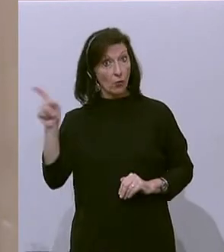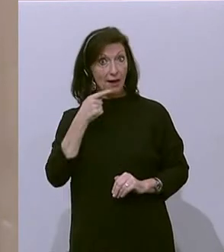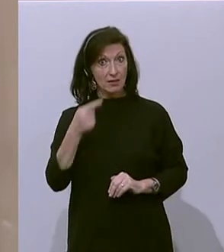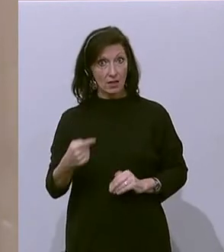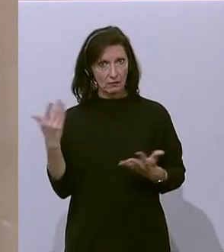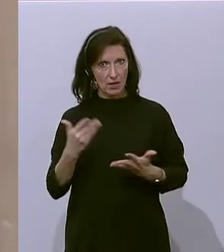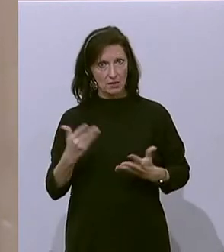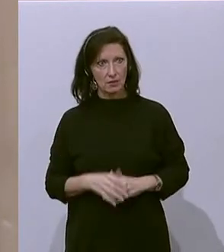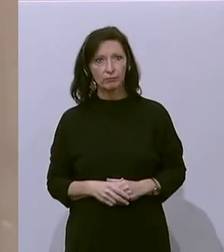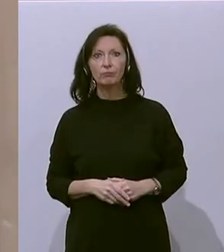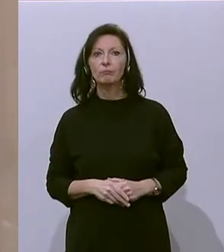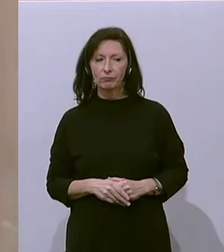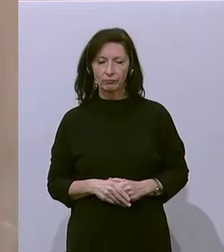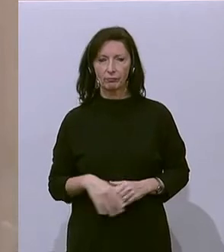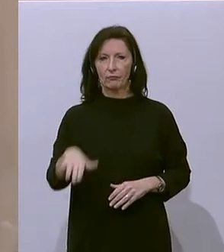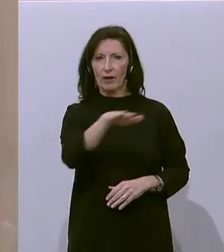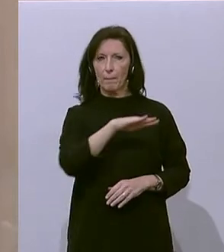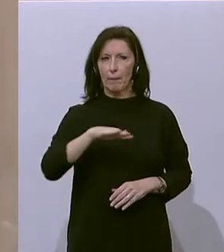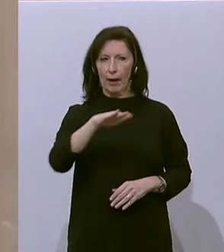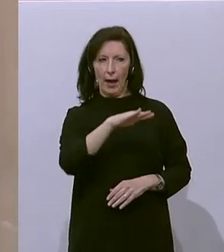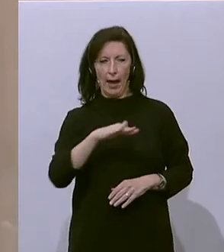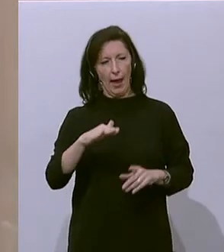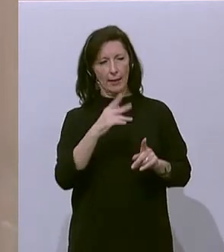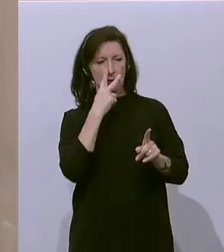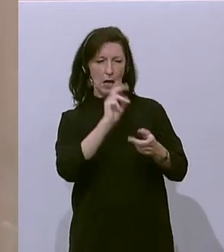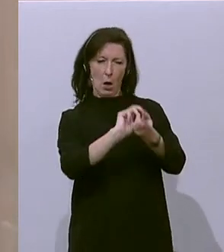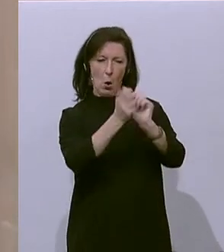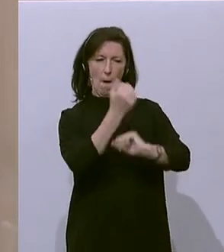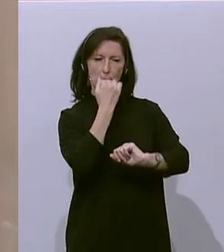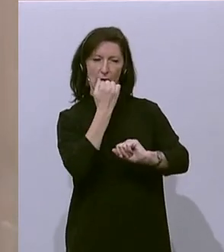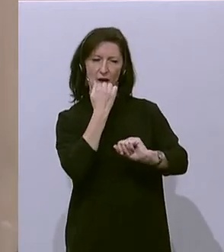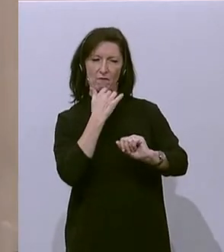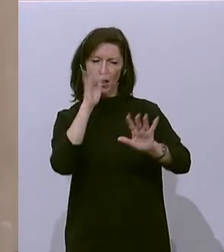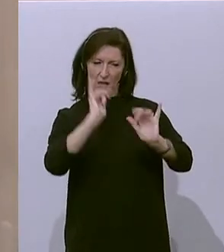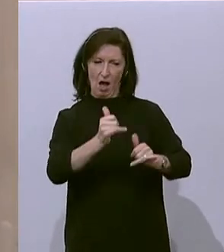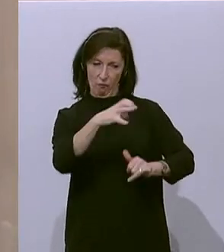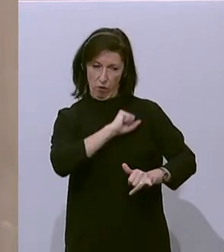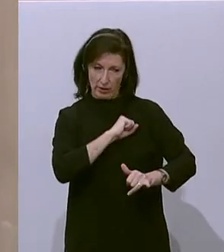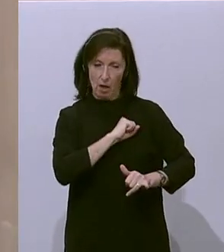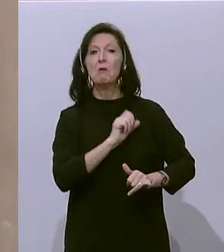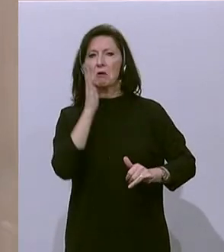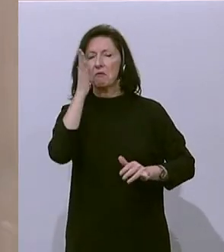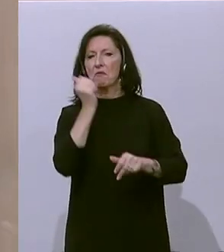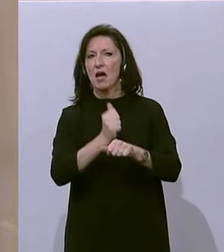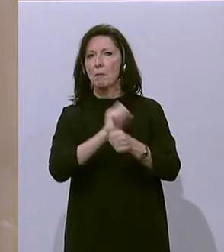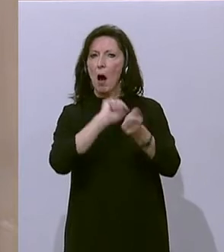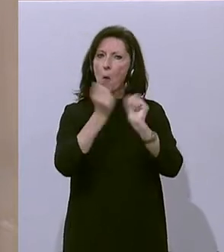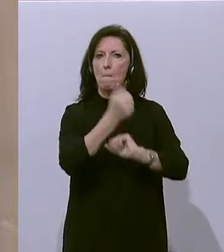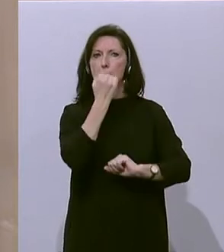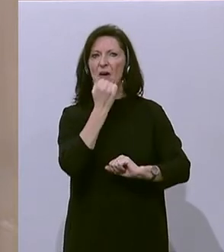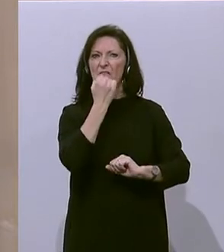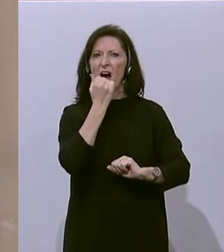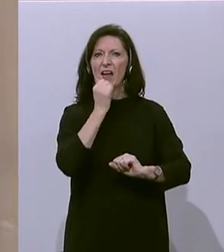Dort, wo wir in der Privatisierung einen Vorteil sehen, wollen wir Dinge privatisieren und verkaufen als